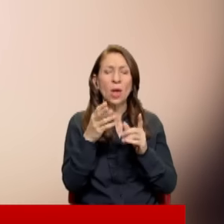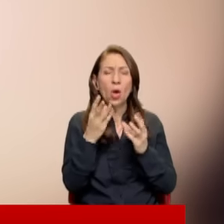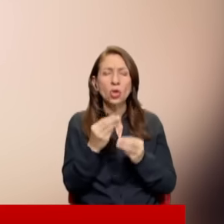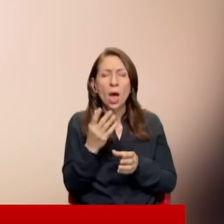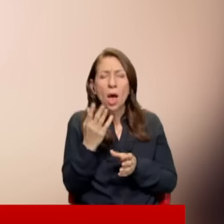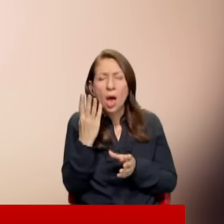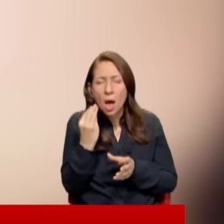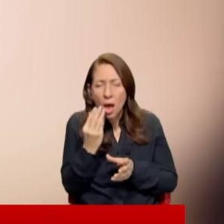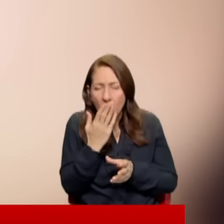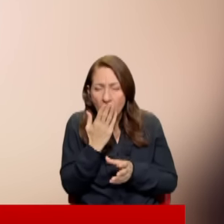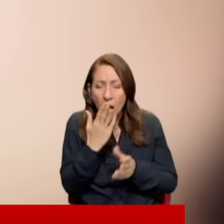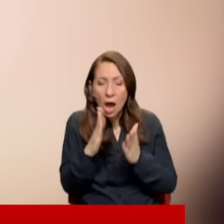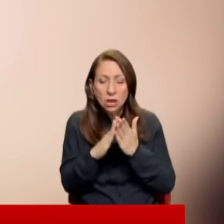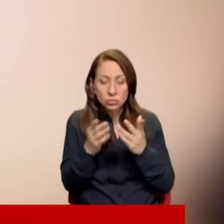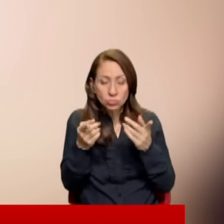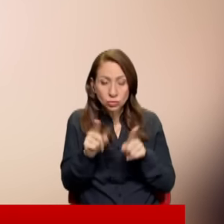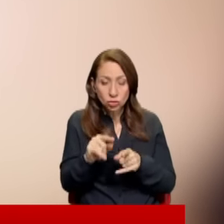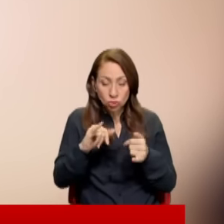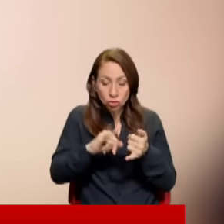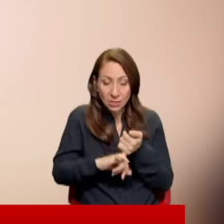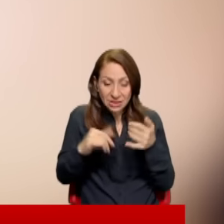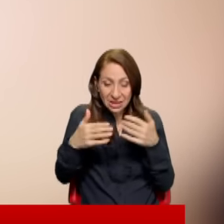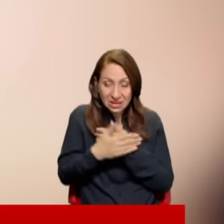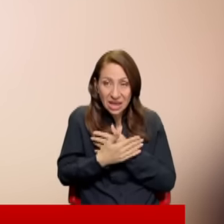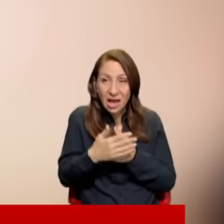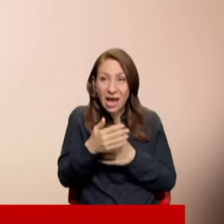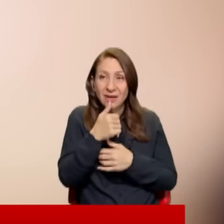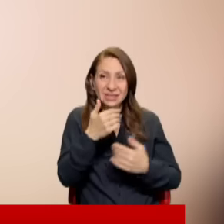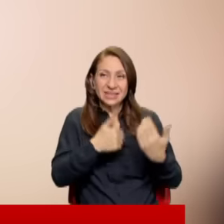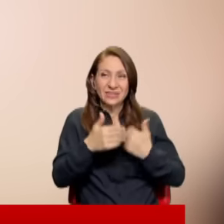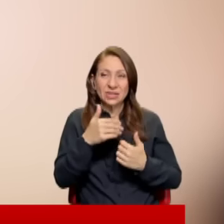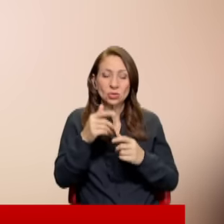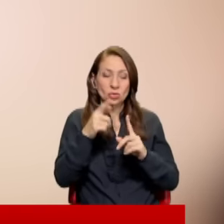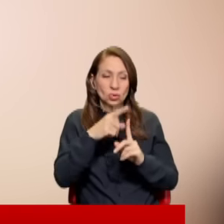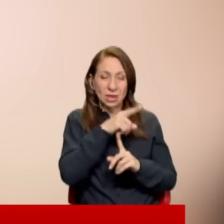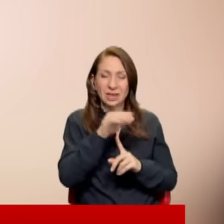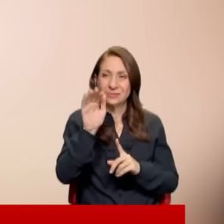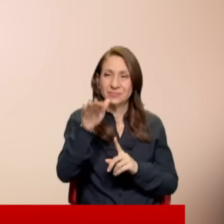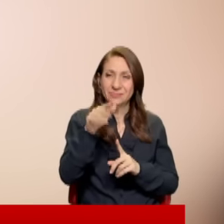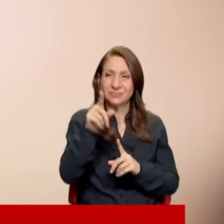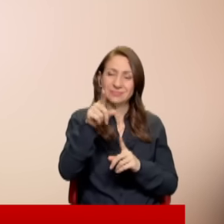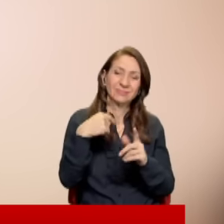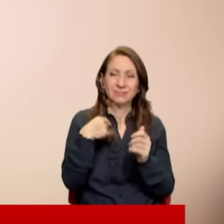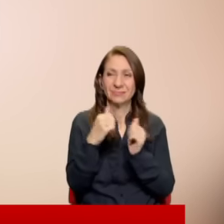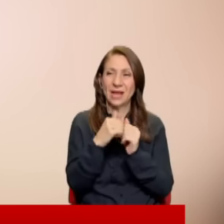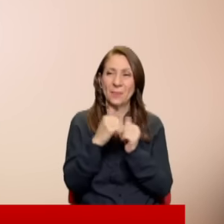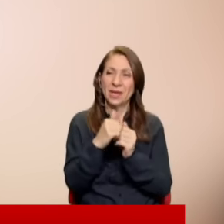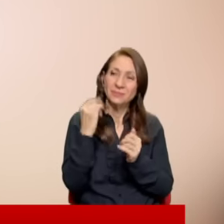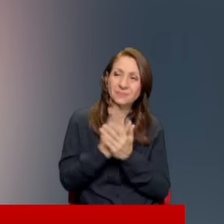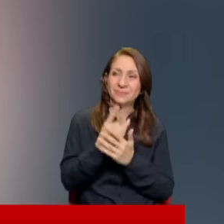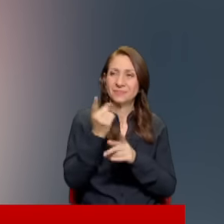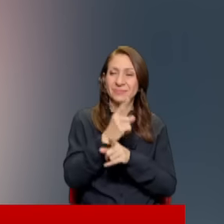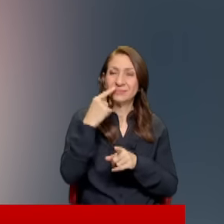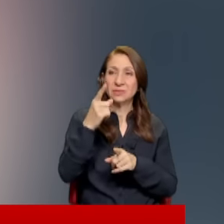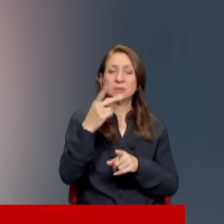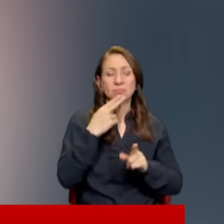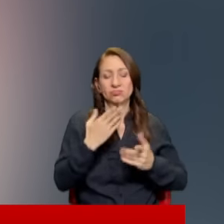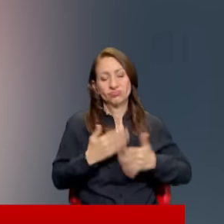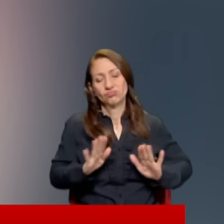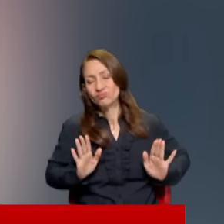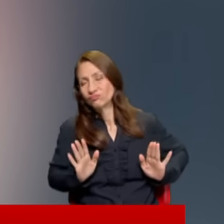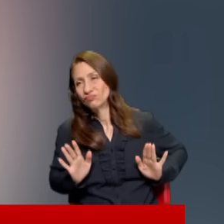çıktı arkadaşlarıyla buluştukları cumartesi gecesi erkek arkadaşı Tuncay ağının Rümeysa'ya birliktelik teklif ettiği Rümeysa